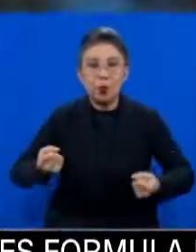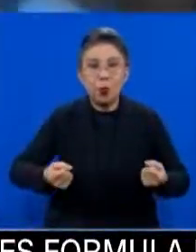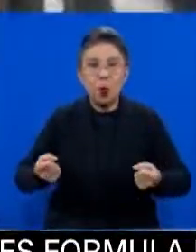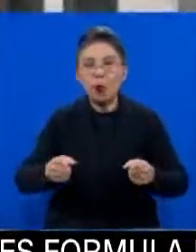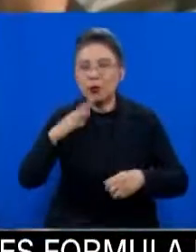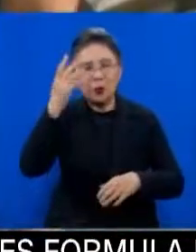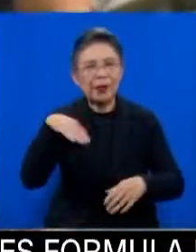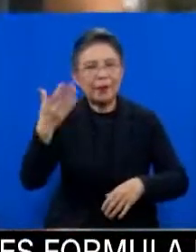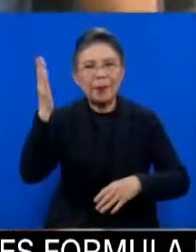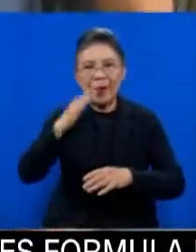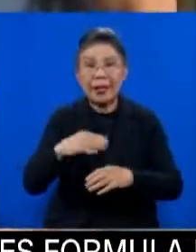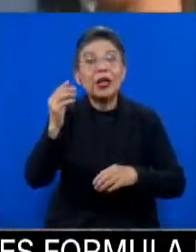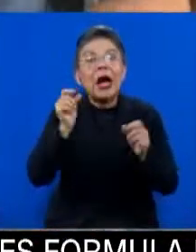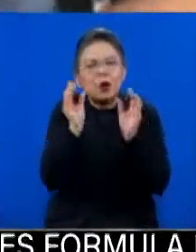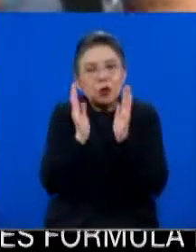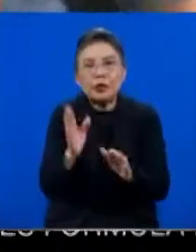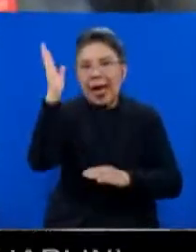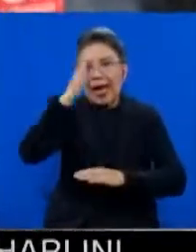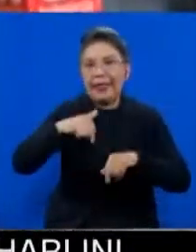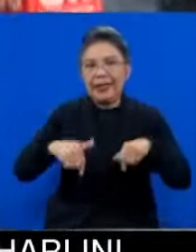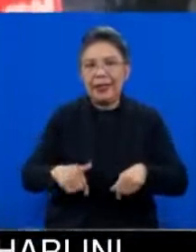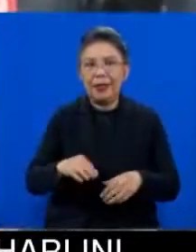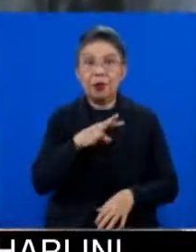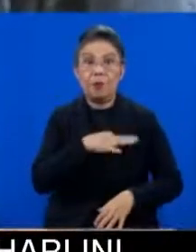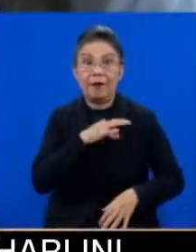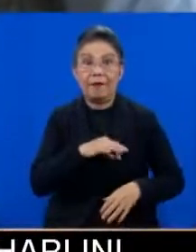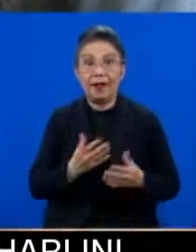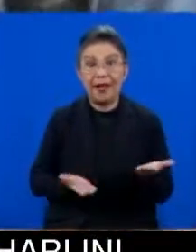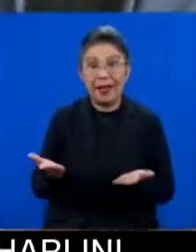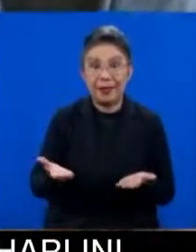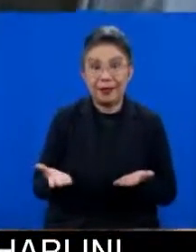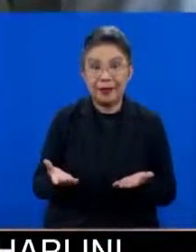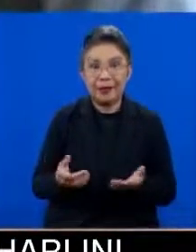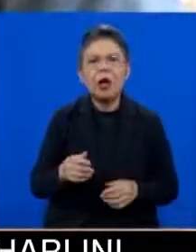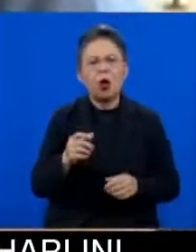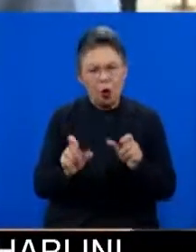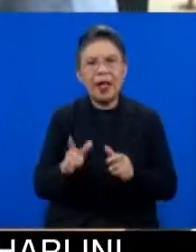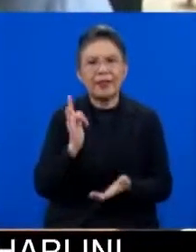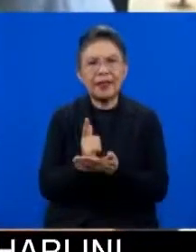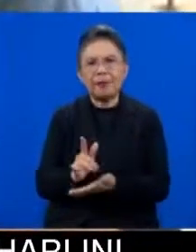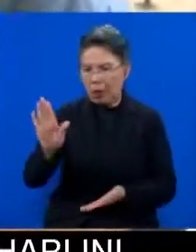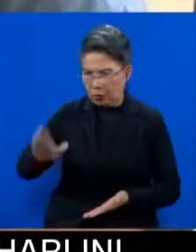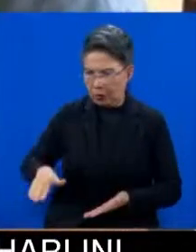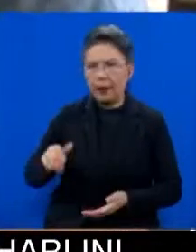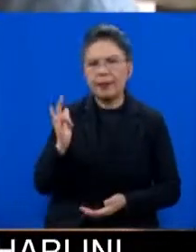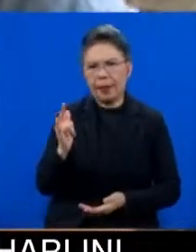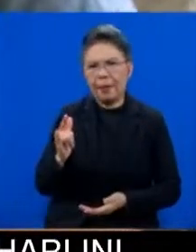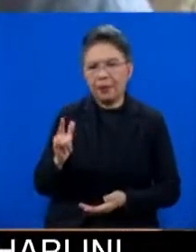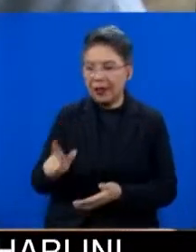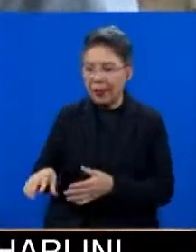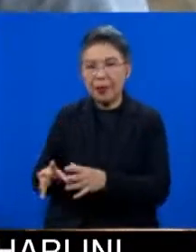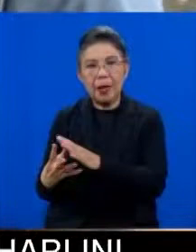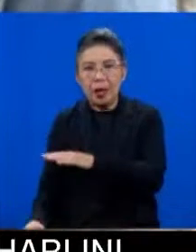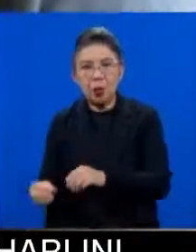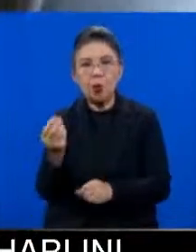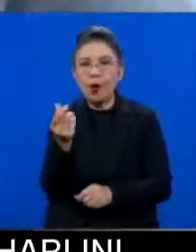dioperasikan setiap harinya. Untuk memanfaatkan layanan ini, masyarakat tetap harus melakukan tap in dan tap out pada gerbang masuk. Tapi jangan